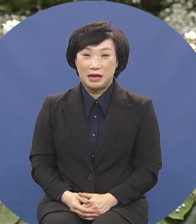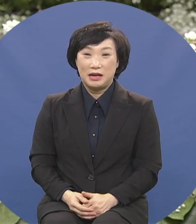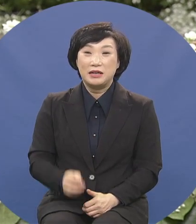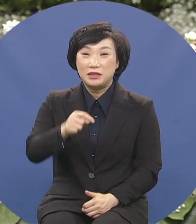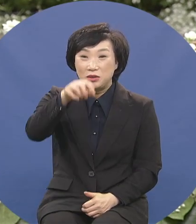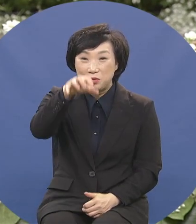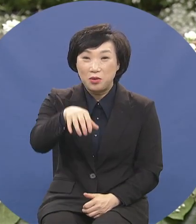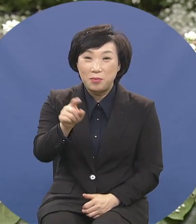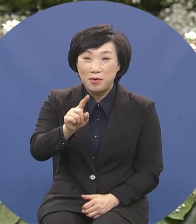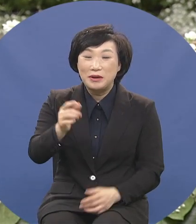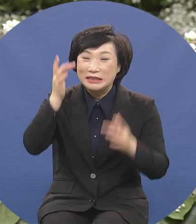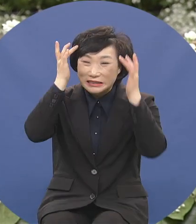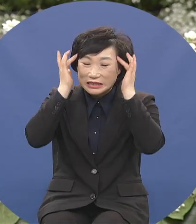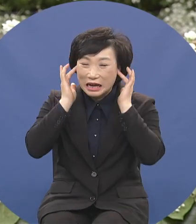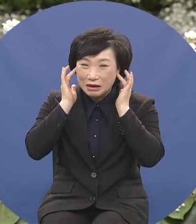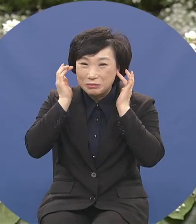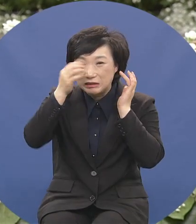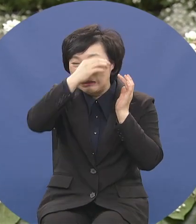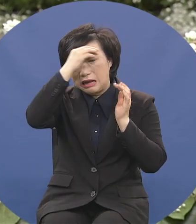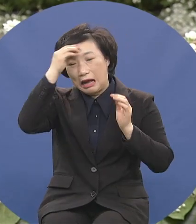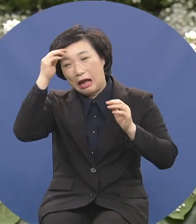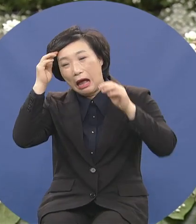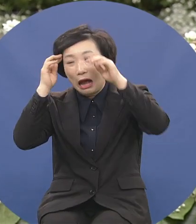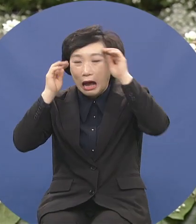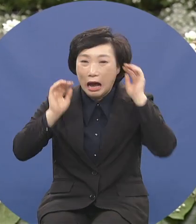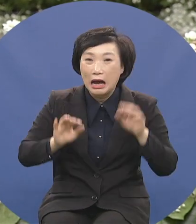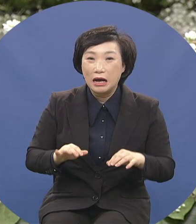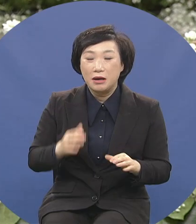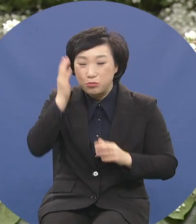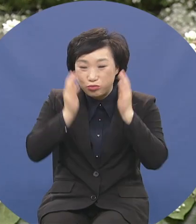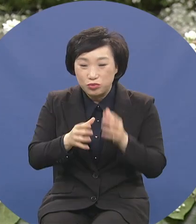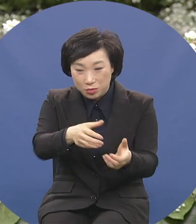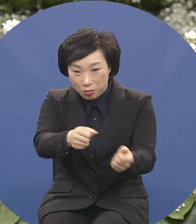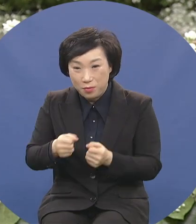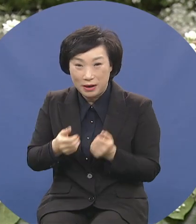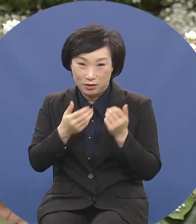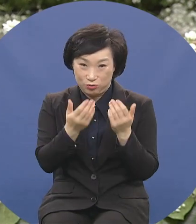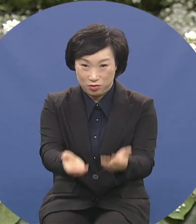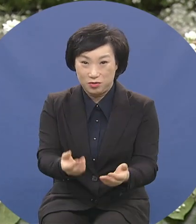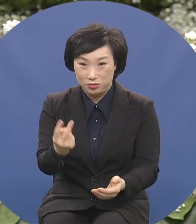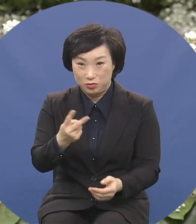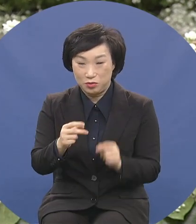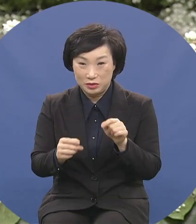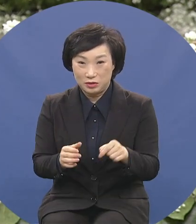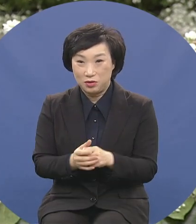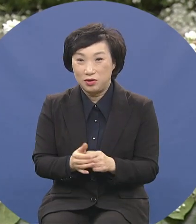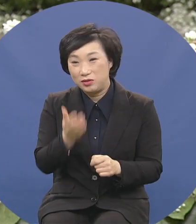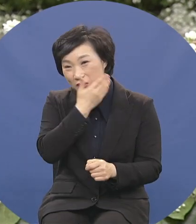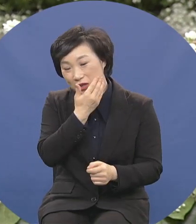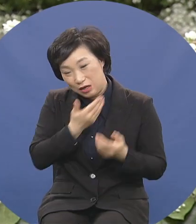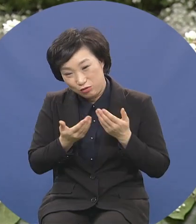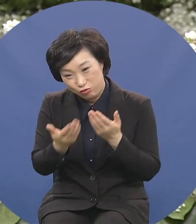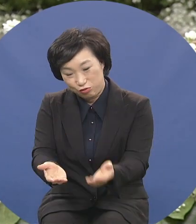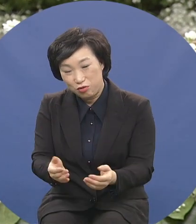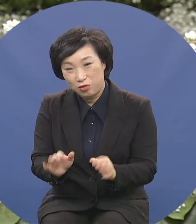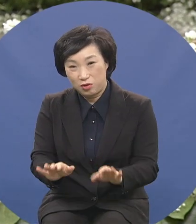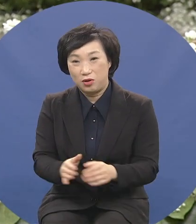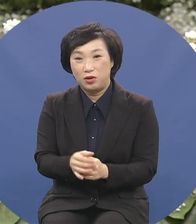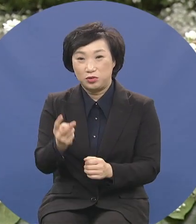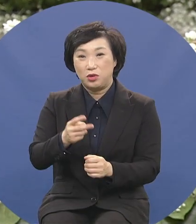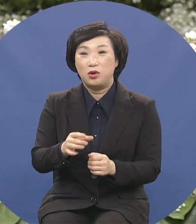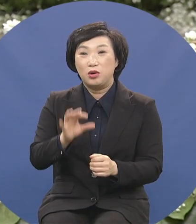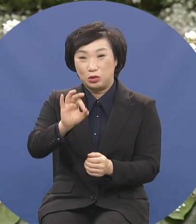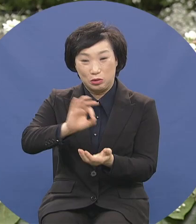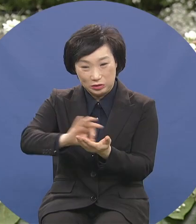거기는 땀 흘려 김매주고 그리고 많은 경제를